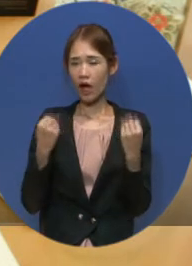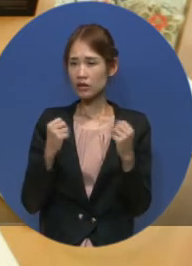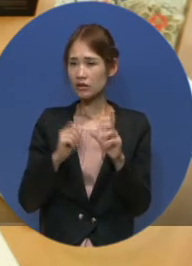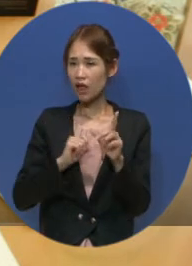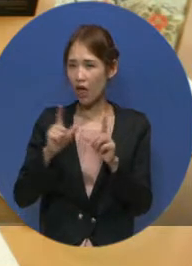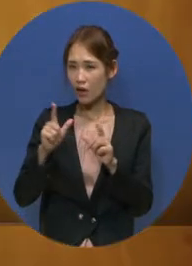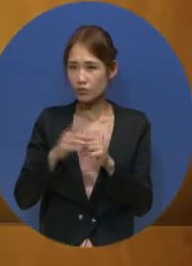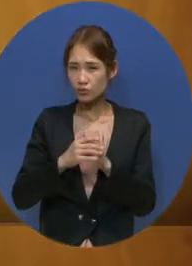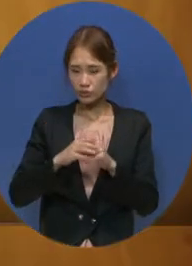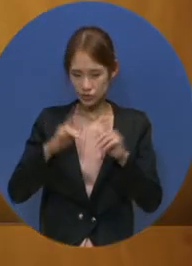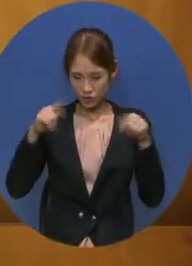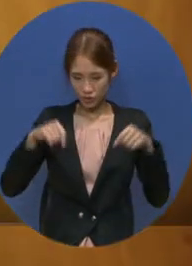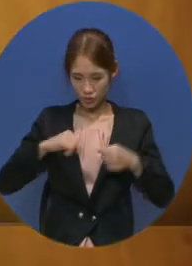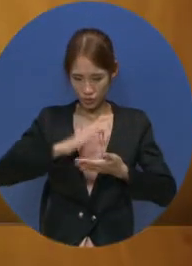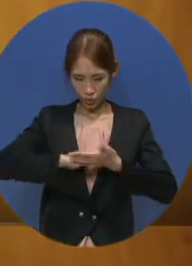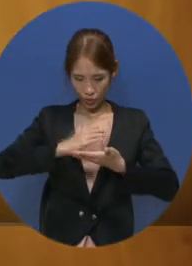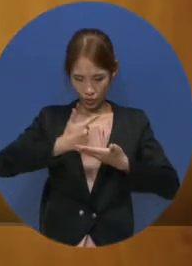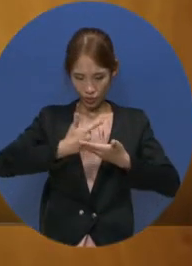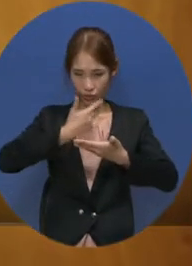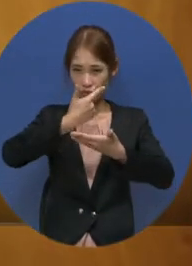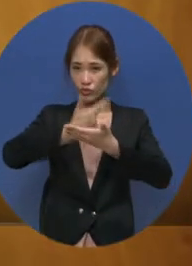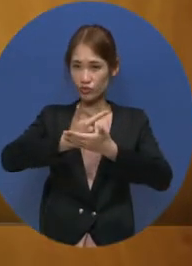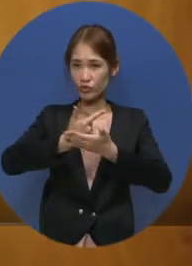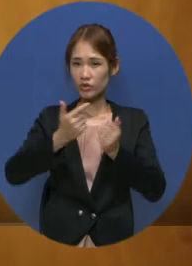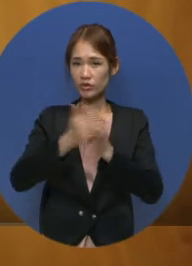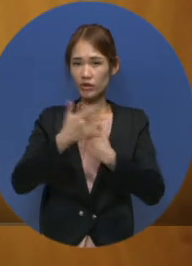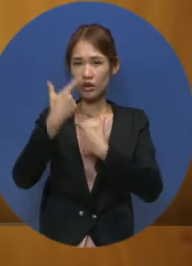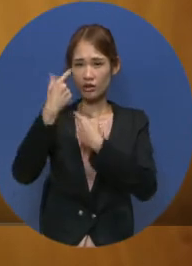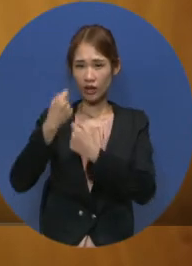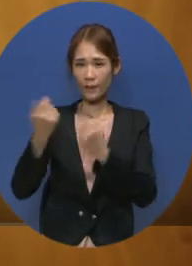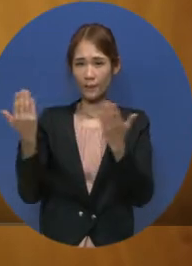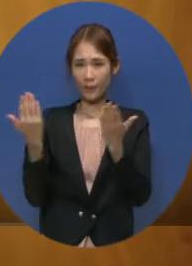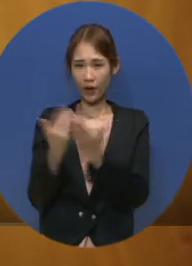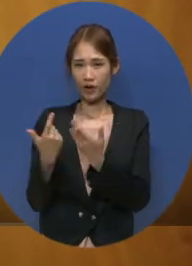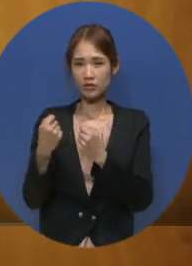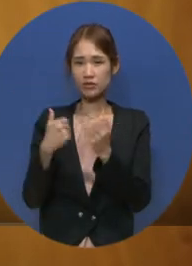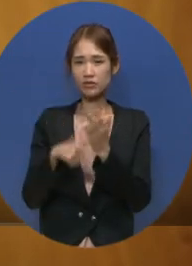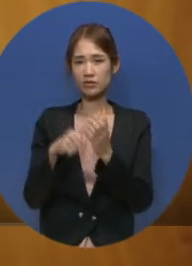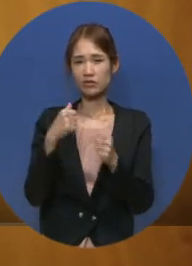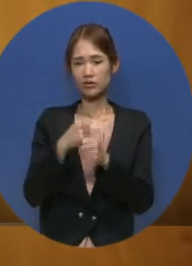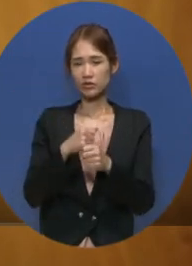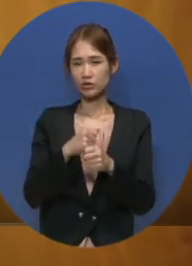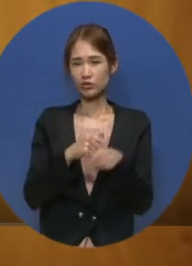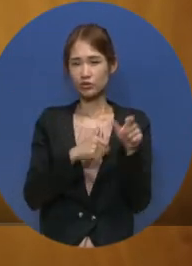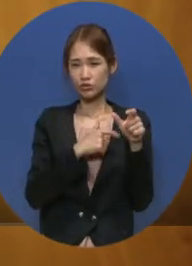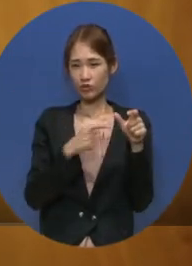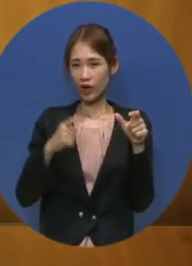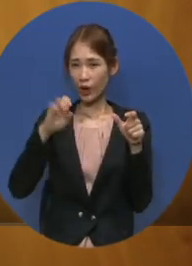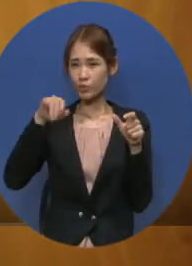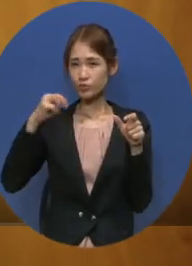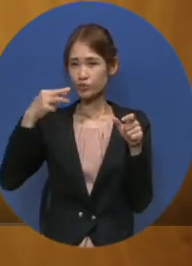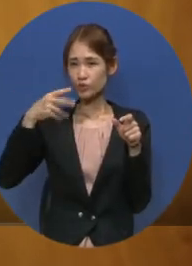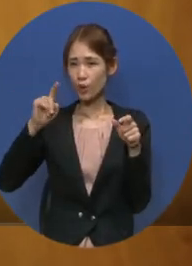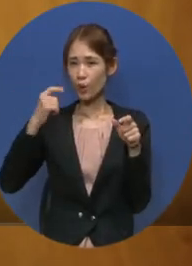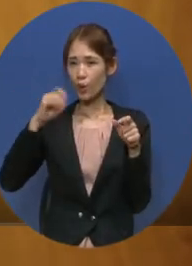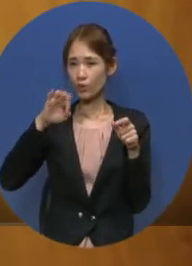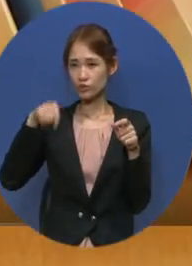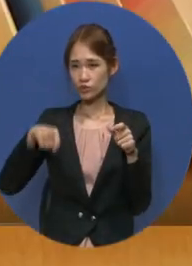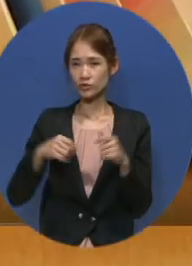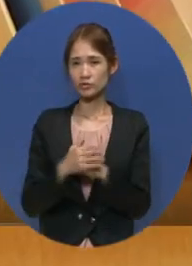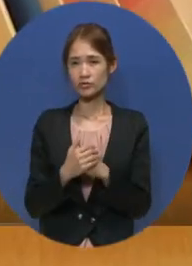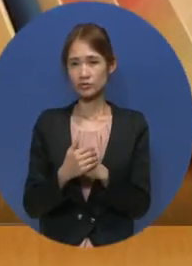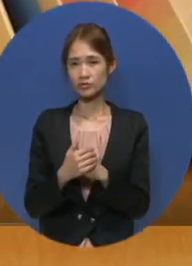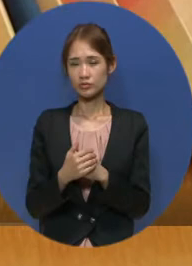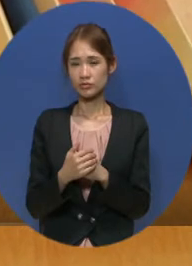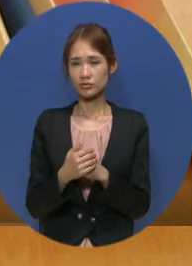사용을 하시더라고요. 그래서 저희가 이제 노트북에 좀 더 최적화된 제품을 개발했는데요. 그게 바로 G플로우라고 할 수 있습니다. 그래서